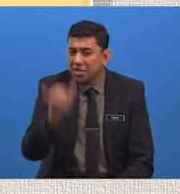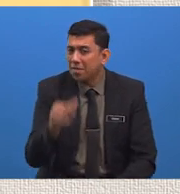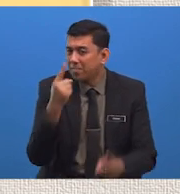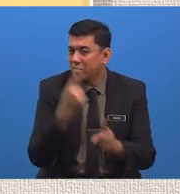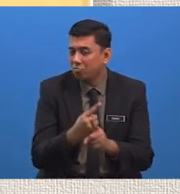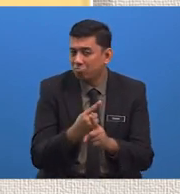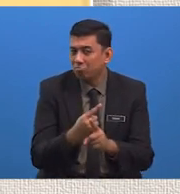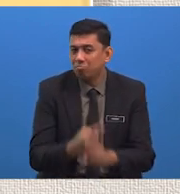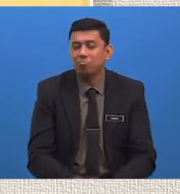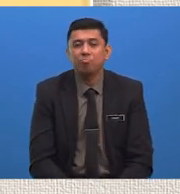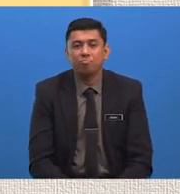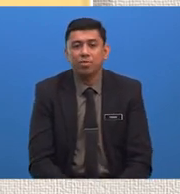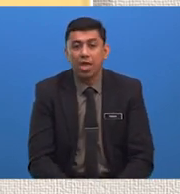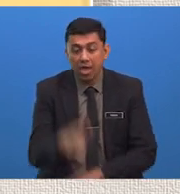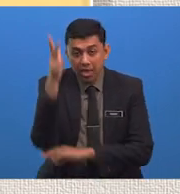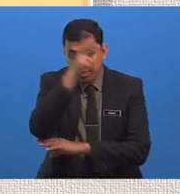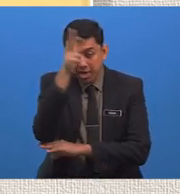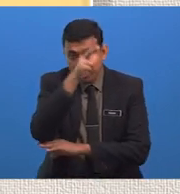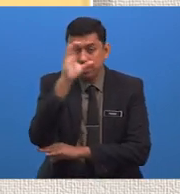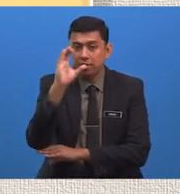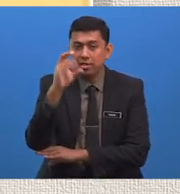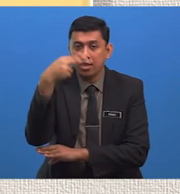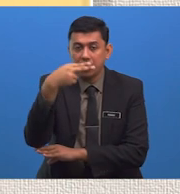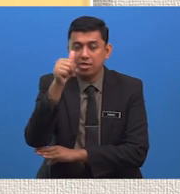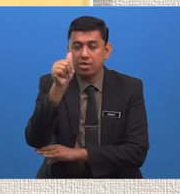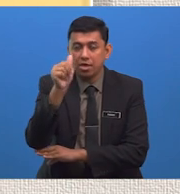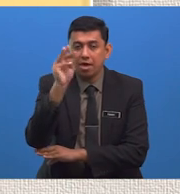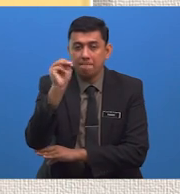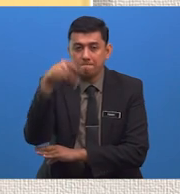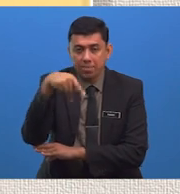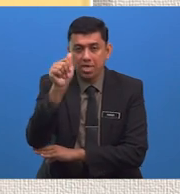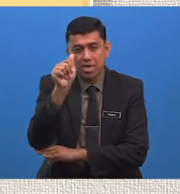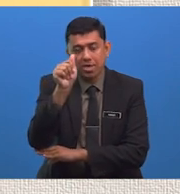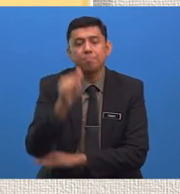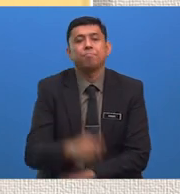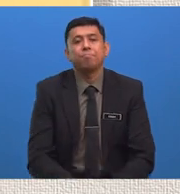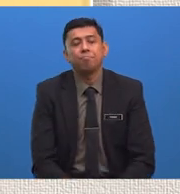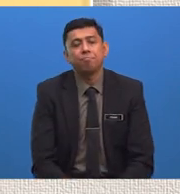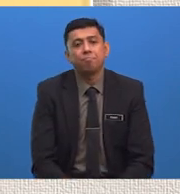Ya, betul. Kerajaan tersebut ialah kerajaan Champa.